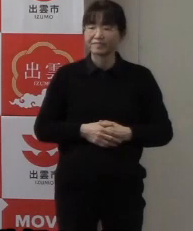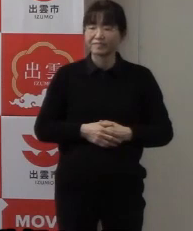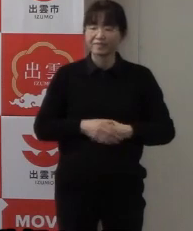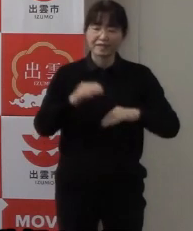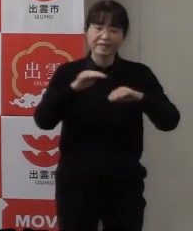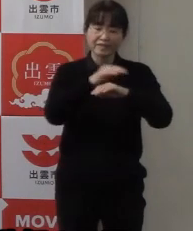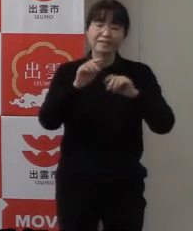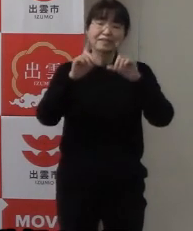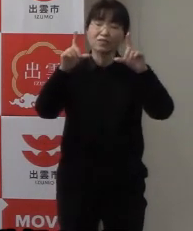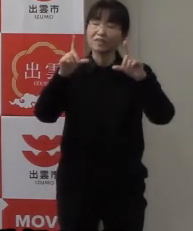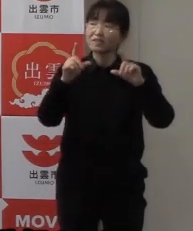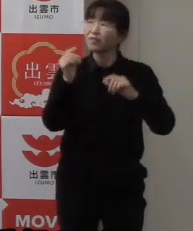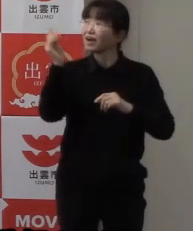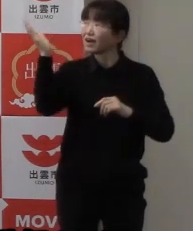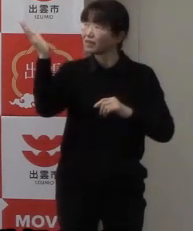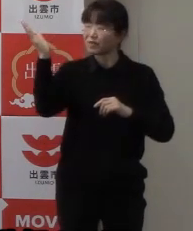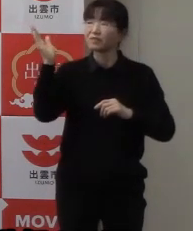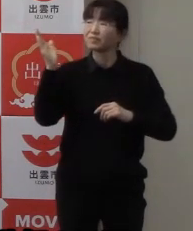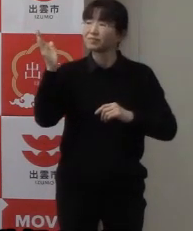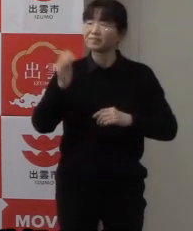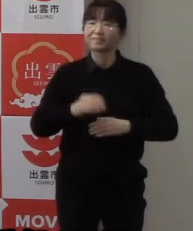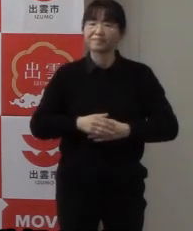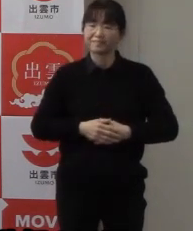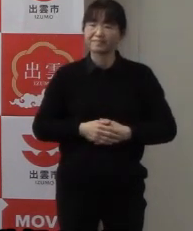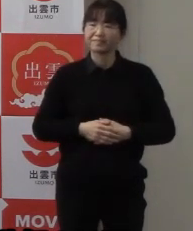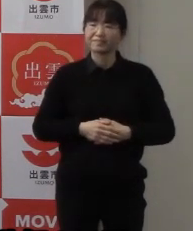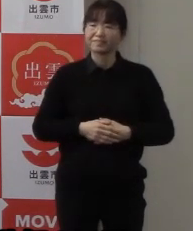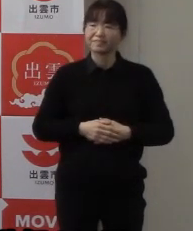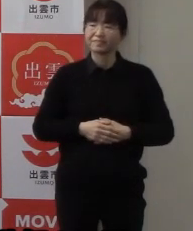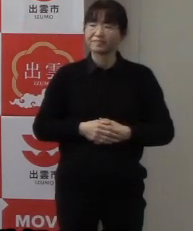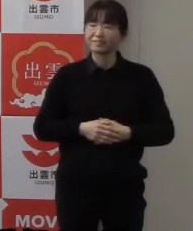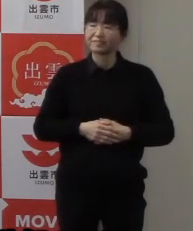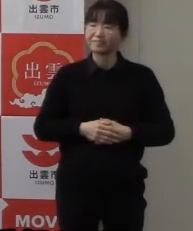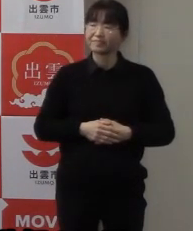重要なお知らせはここになっておりますし、